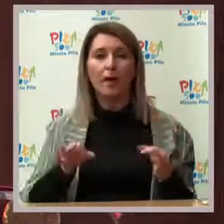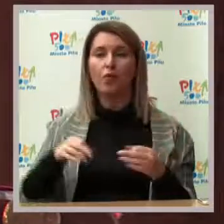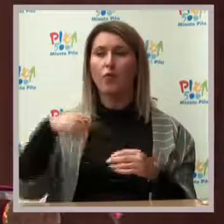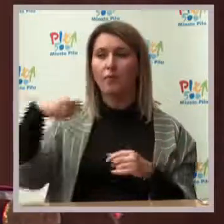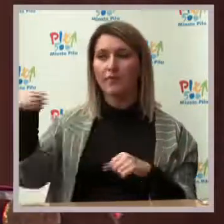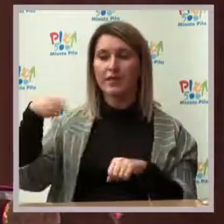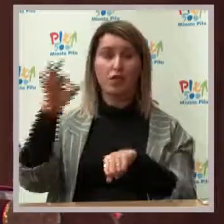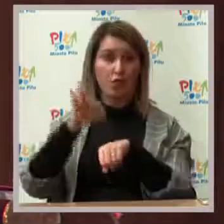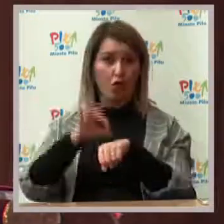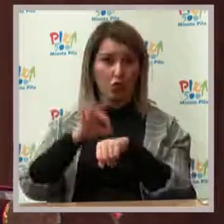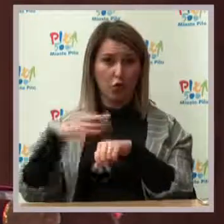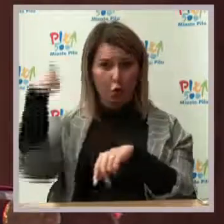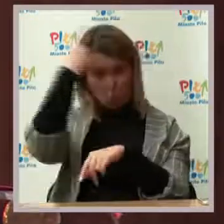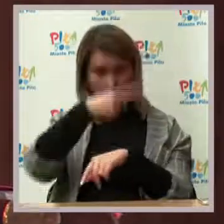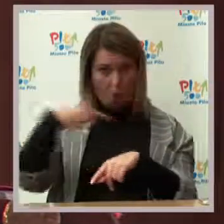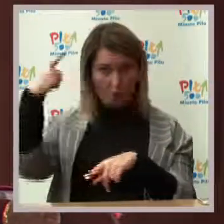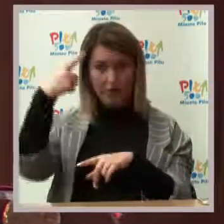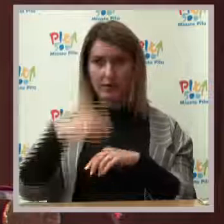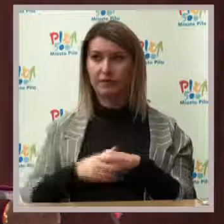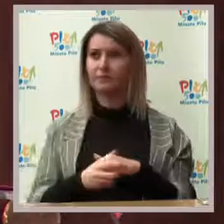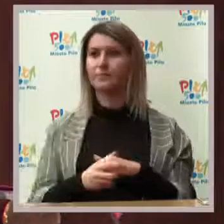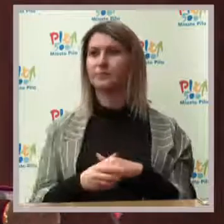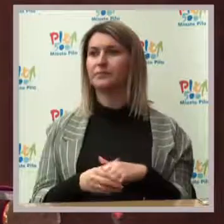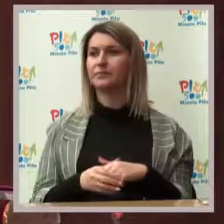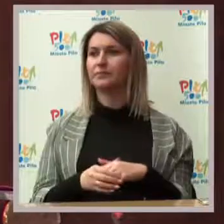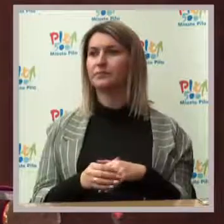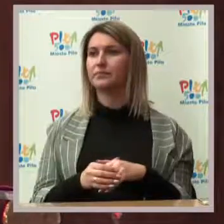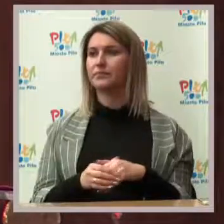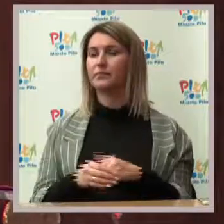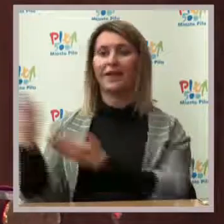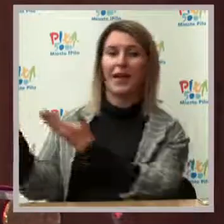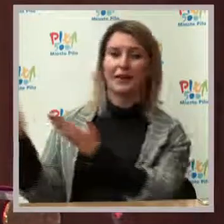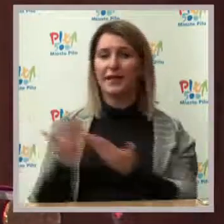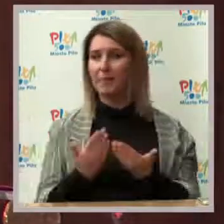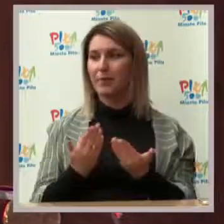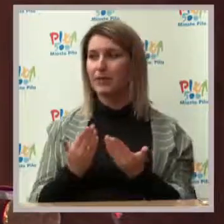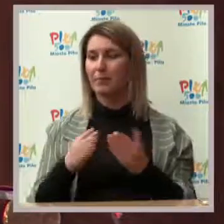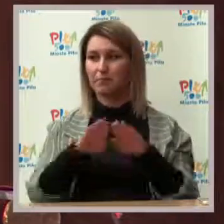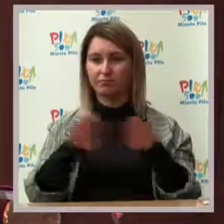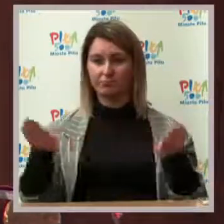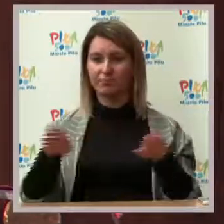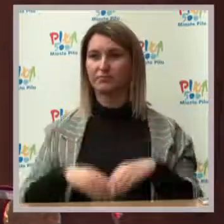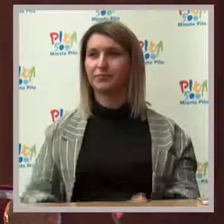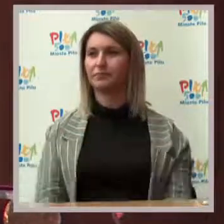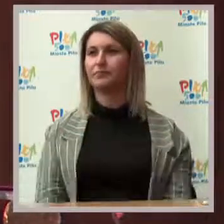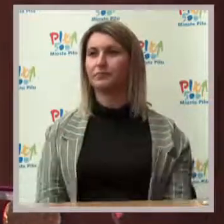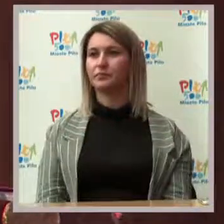doktora Piotra Głowskiego. Jeżeli możemy poprosić pana prezydenta o wystąpienie.